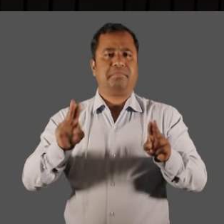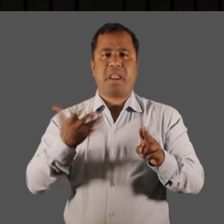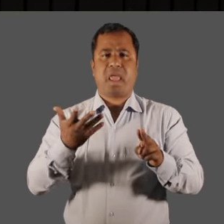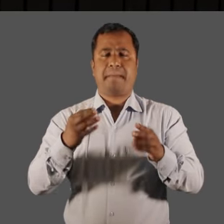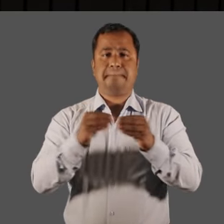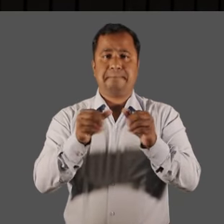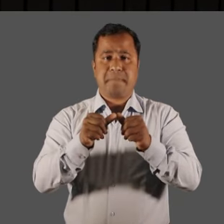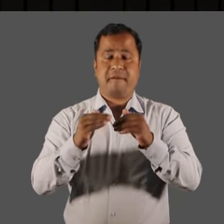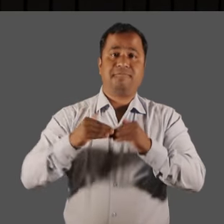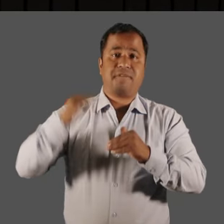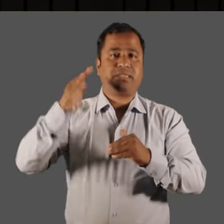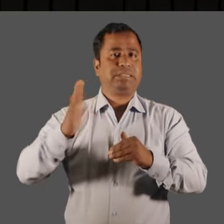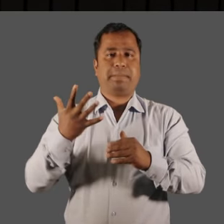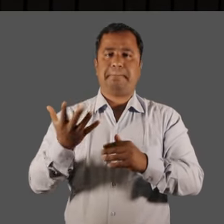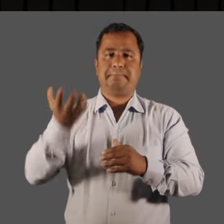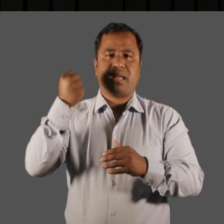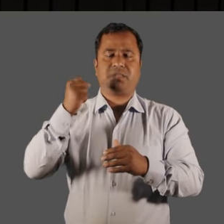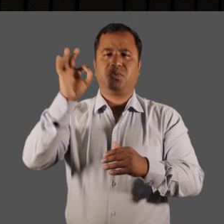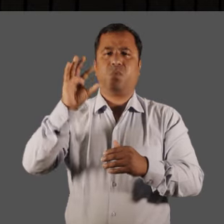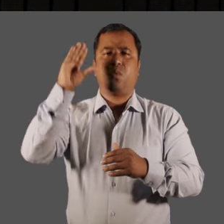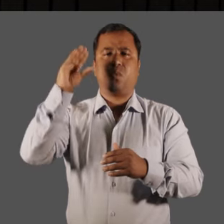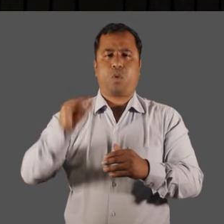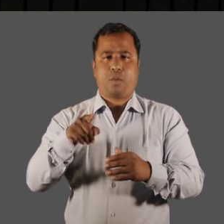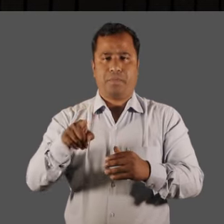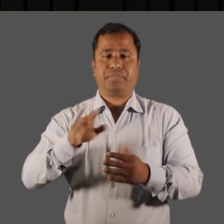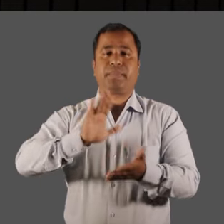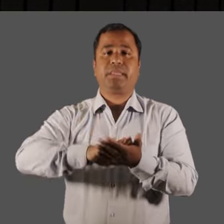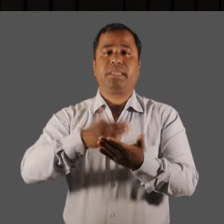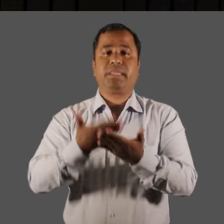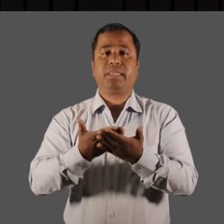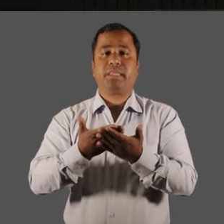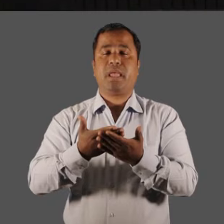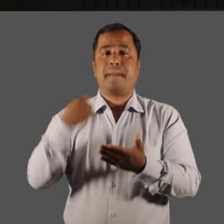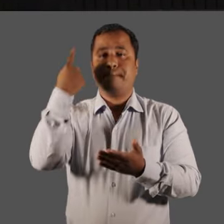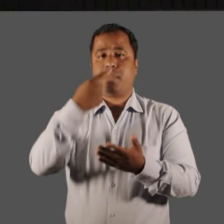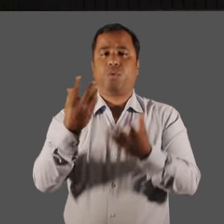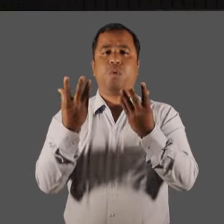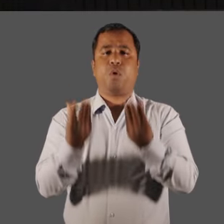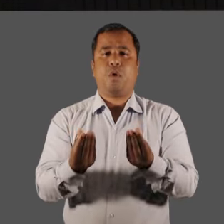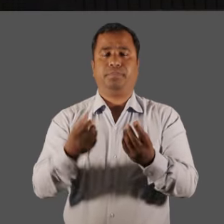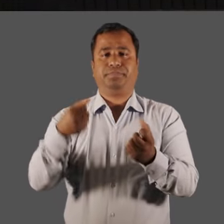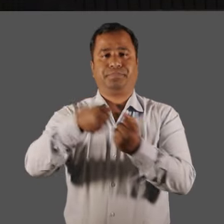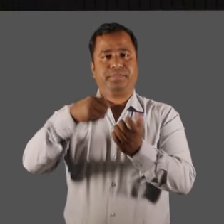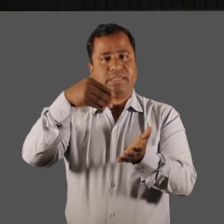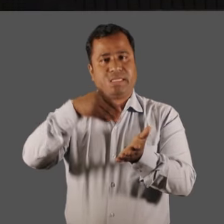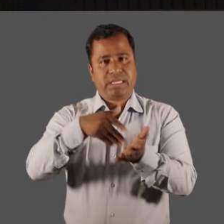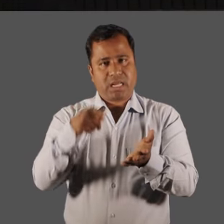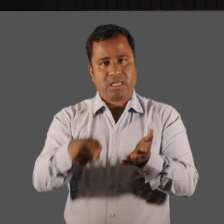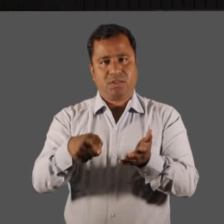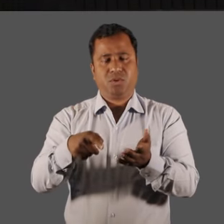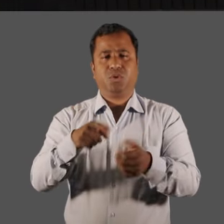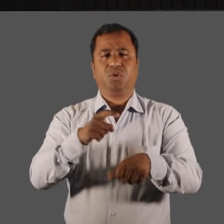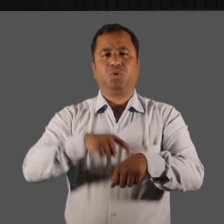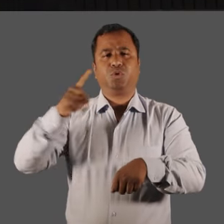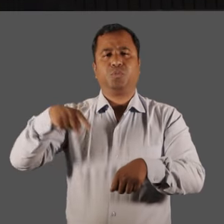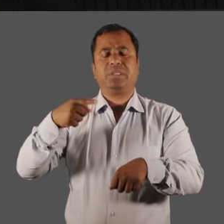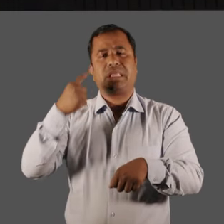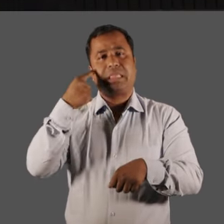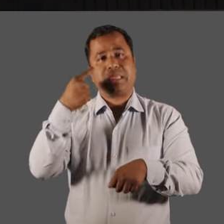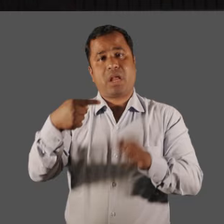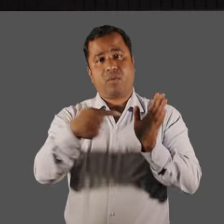না। তো ডেফিনেটলি তারা ওই জায়গাটাতে তো অনেক পিছিয়ে আছে। চাকরির ক্ষেত্রে তো সবসময় আপনিও নিজেও ভালো